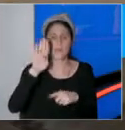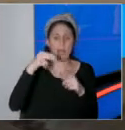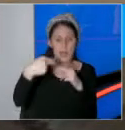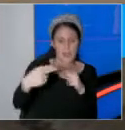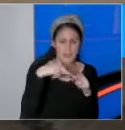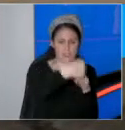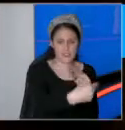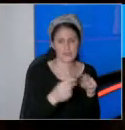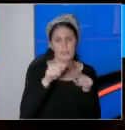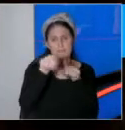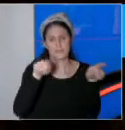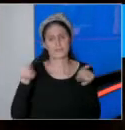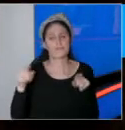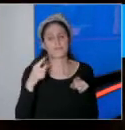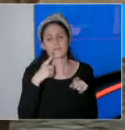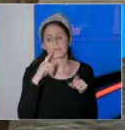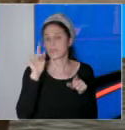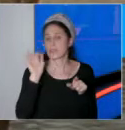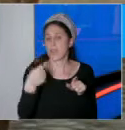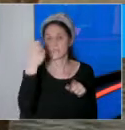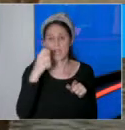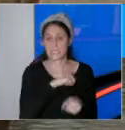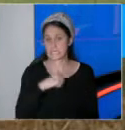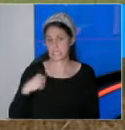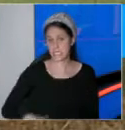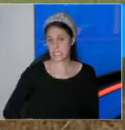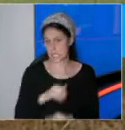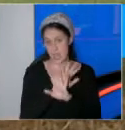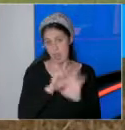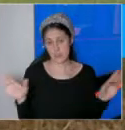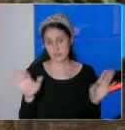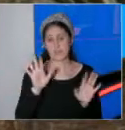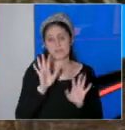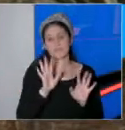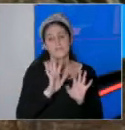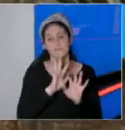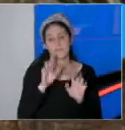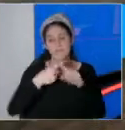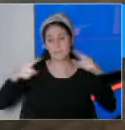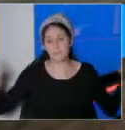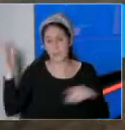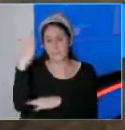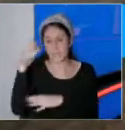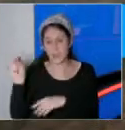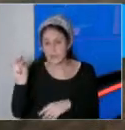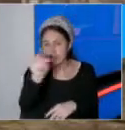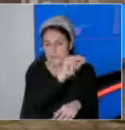שלהם, דווקא עם סין אין להם, כמו שאין להם עם אף אחת ממדינות החברות הקבועות במועצת